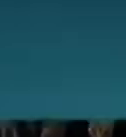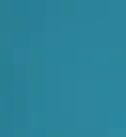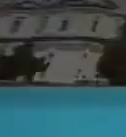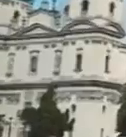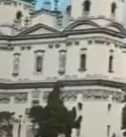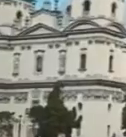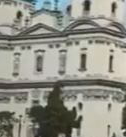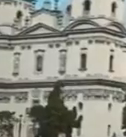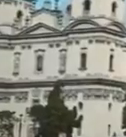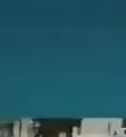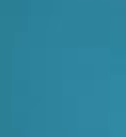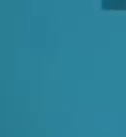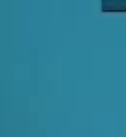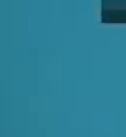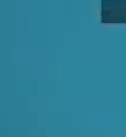Музика